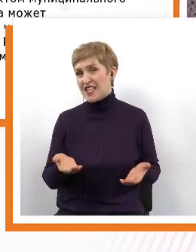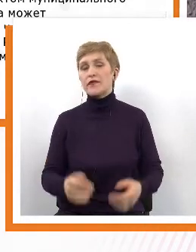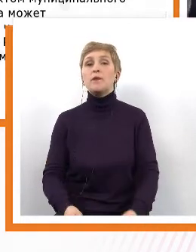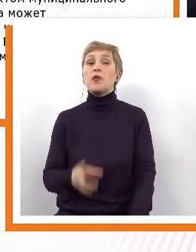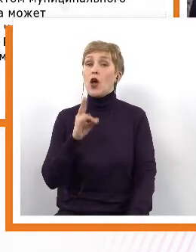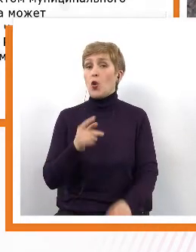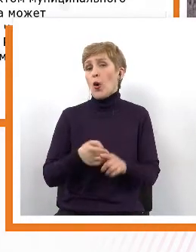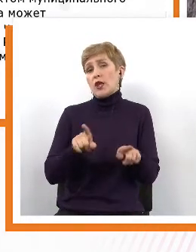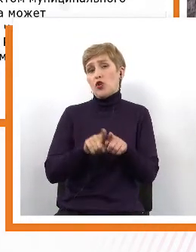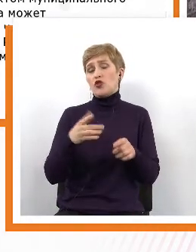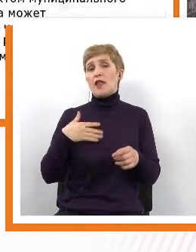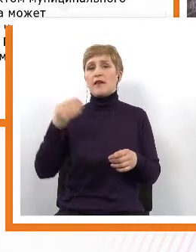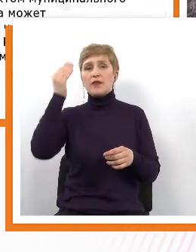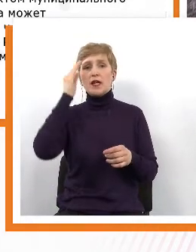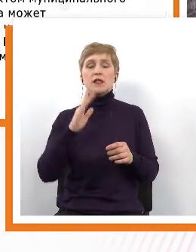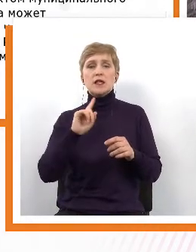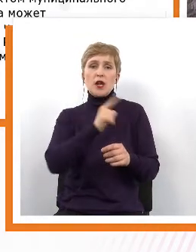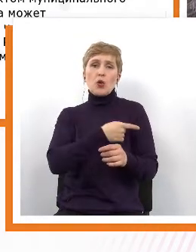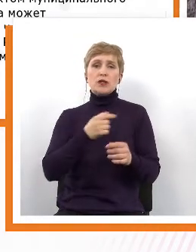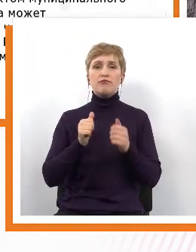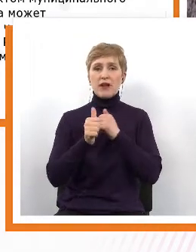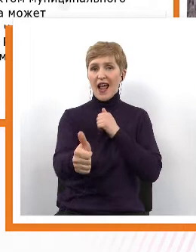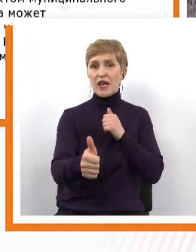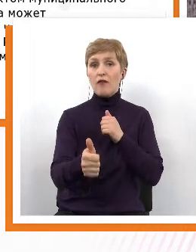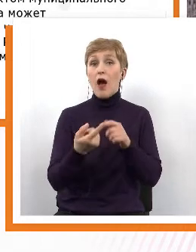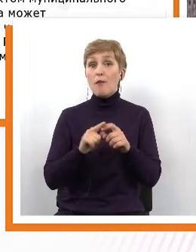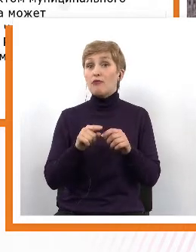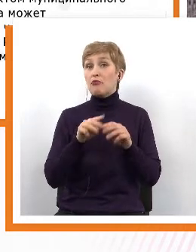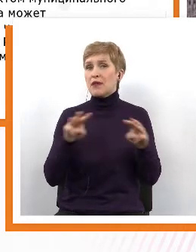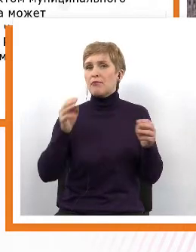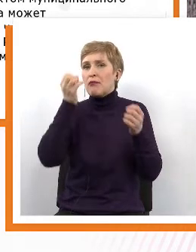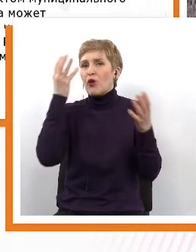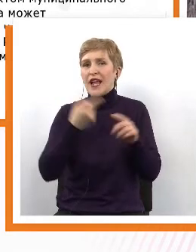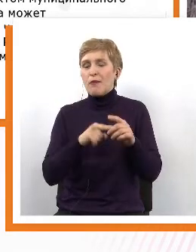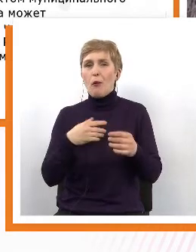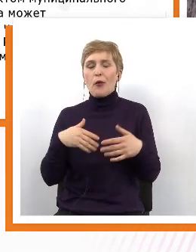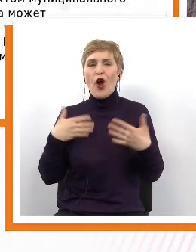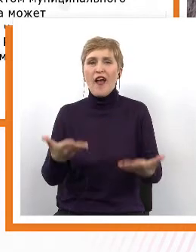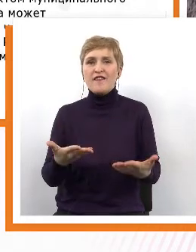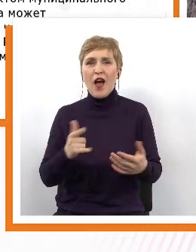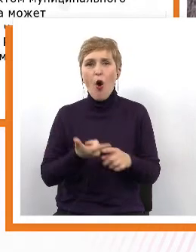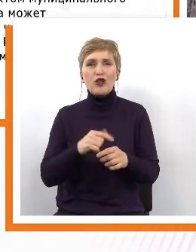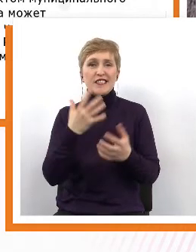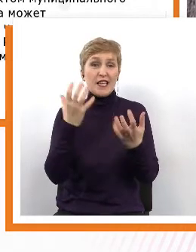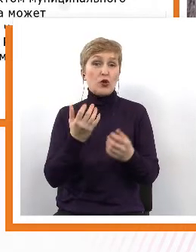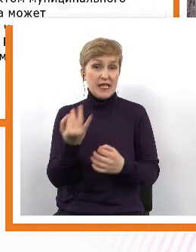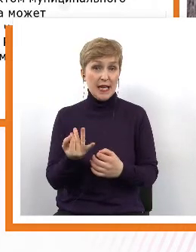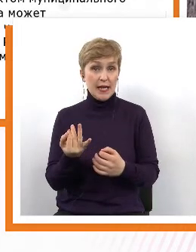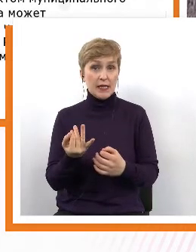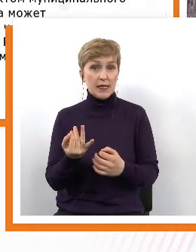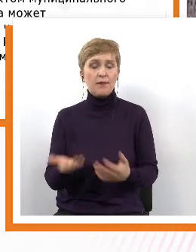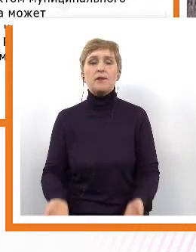это тоже, на наш взгляд, очень серьезный прорыв, потому что Минпрос к этому проявил действительно очень серьезный интерес. И